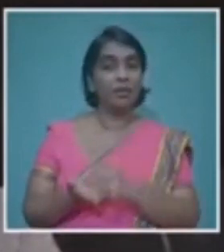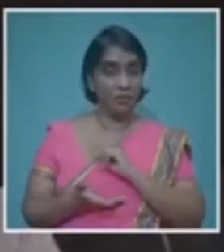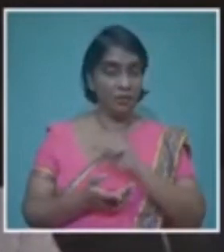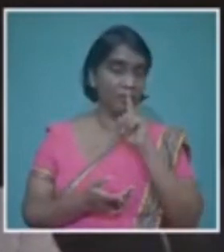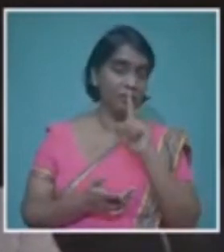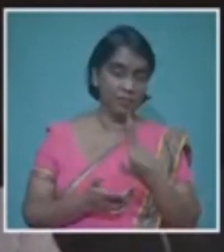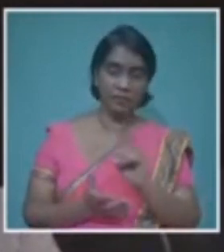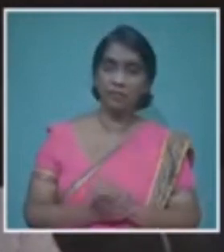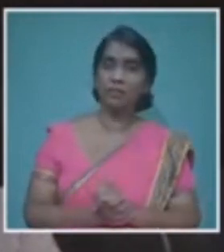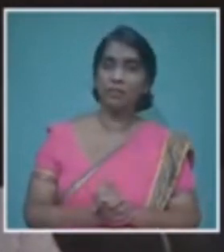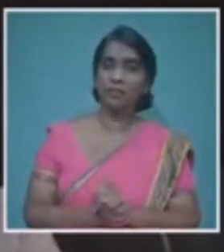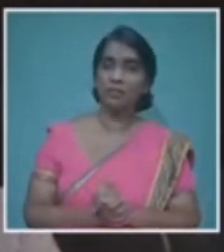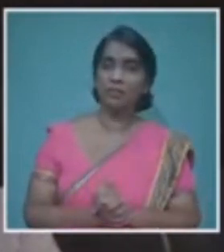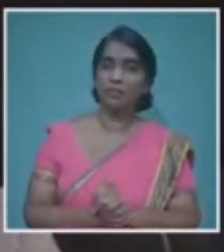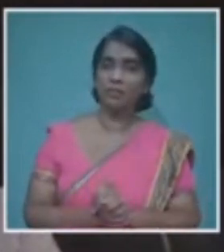विस्तर करला कियनो